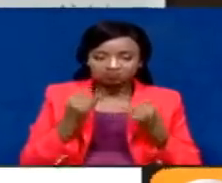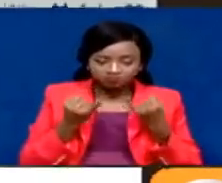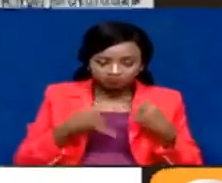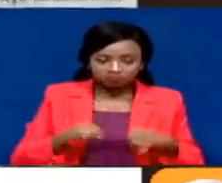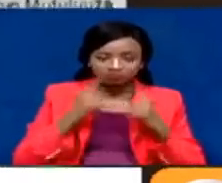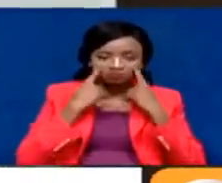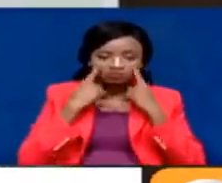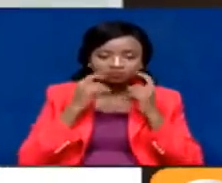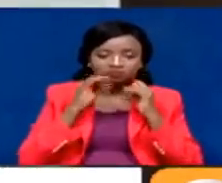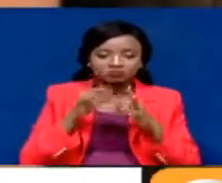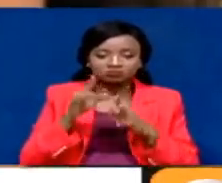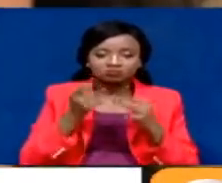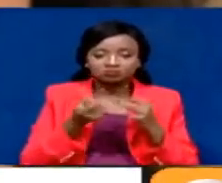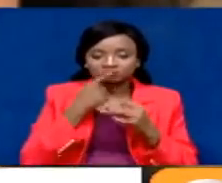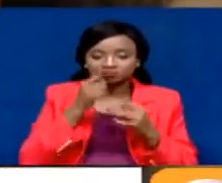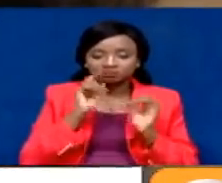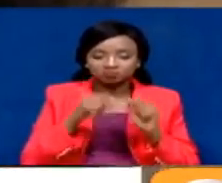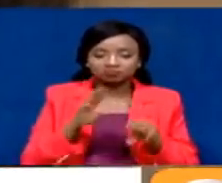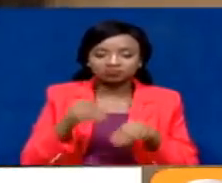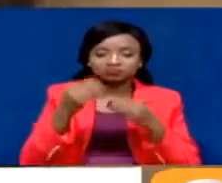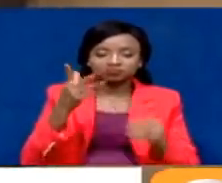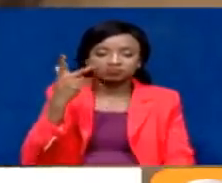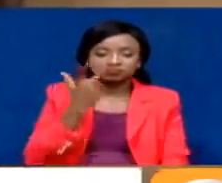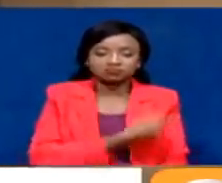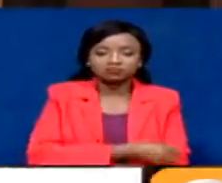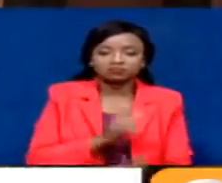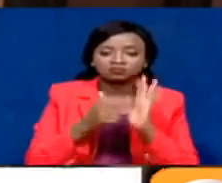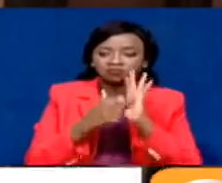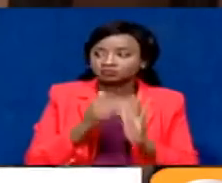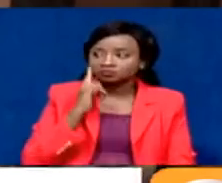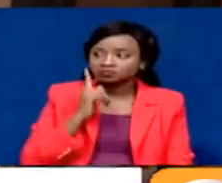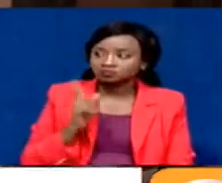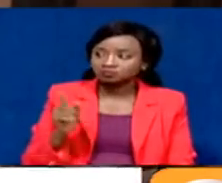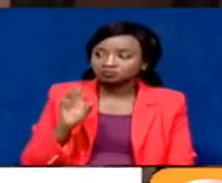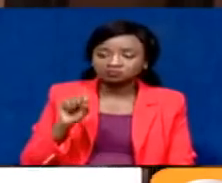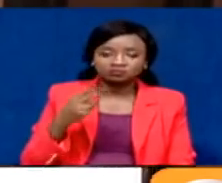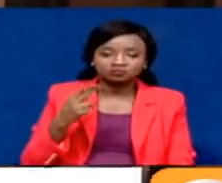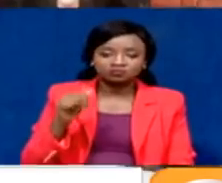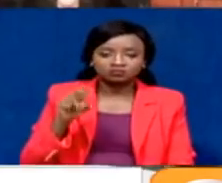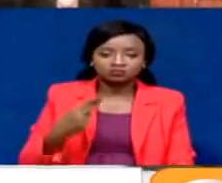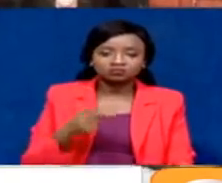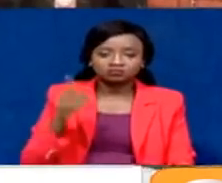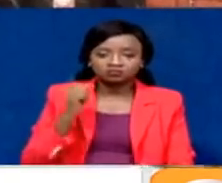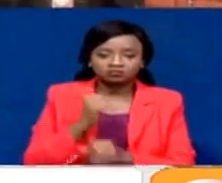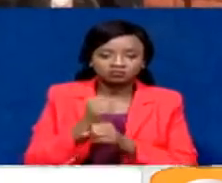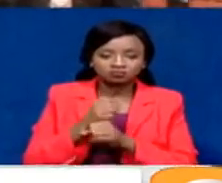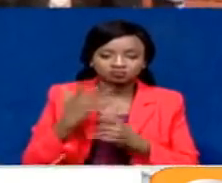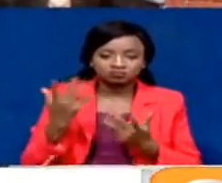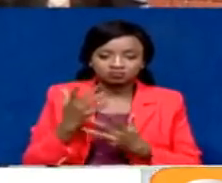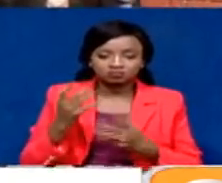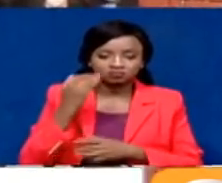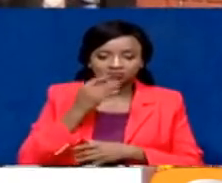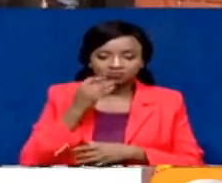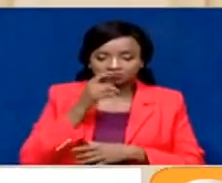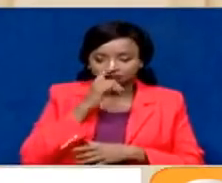dawa hizi kwa njia ya sindano. Professor Rin Shah ni mtafiti mkuu katika hospitali ya chuo kikuu cha Aga